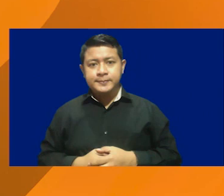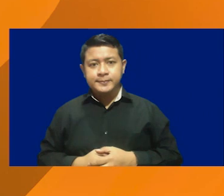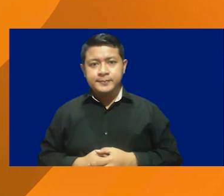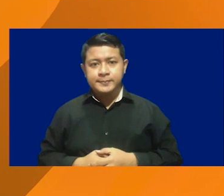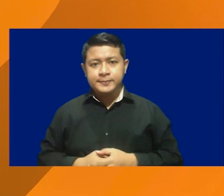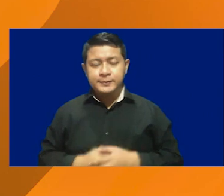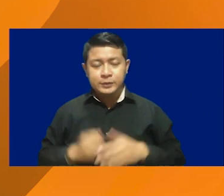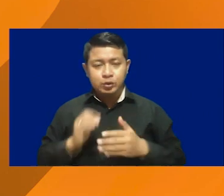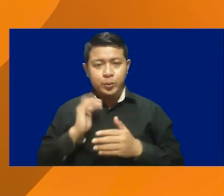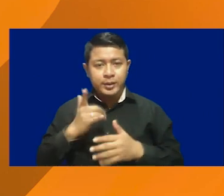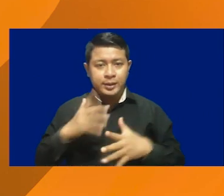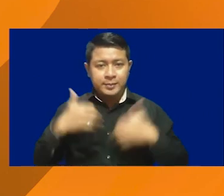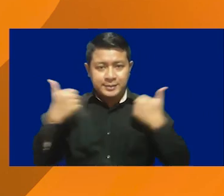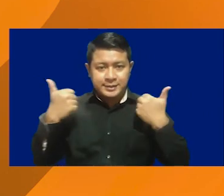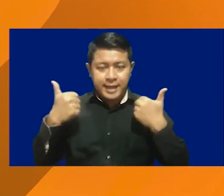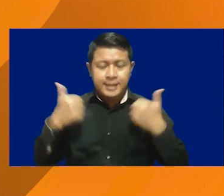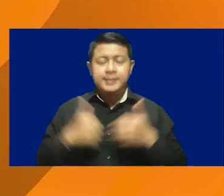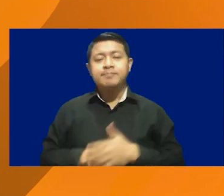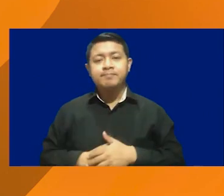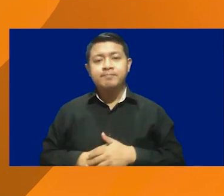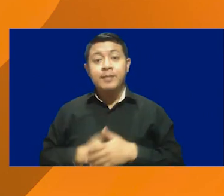berfungsi sebagaimana mestinya.